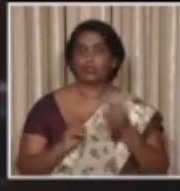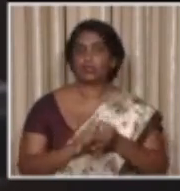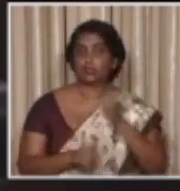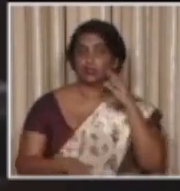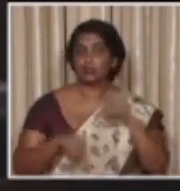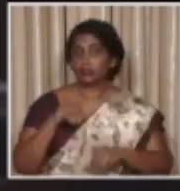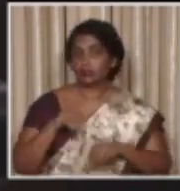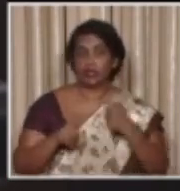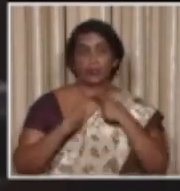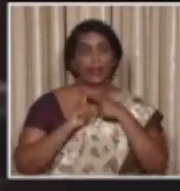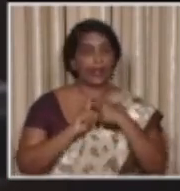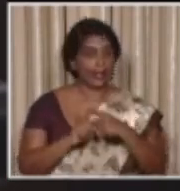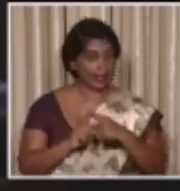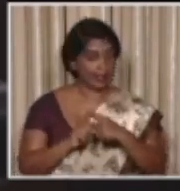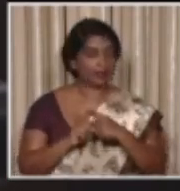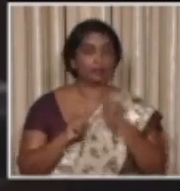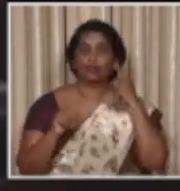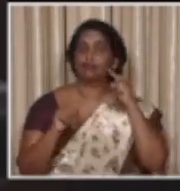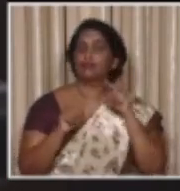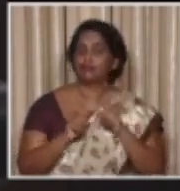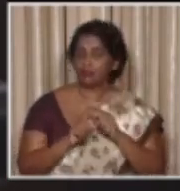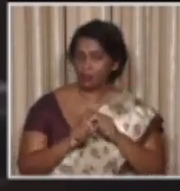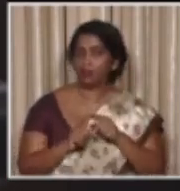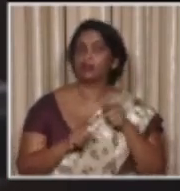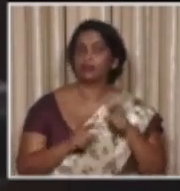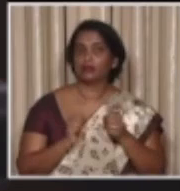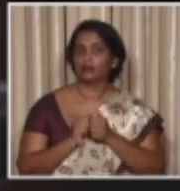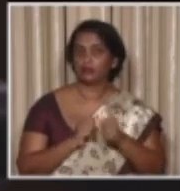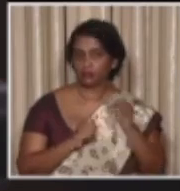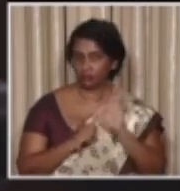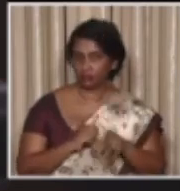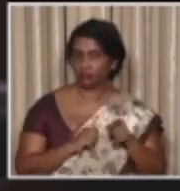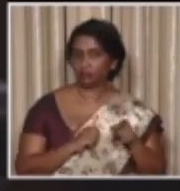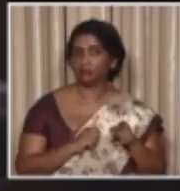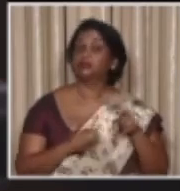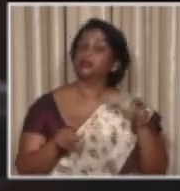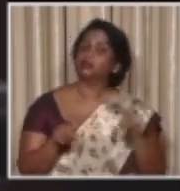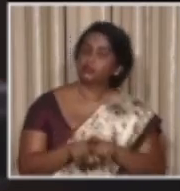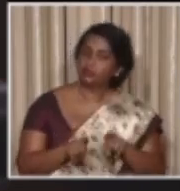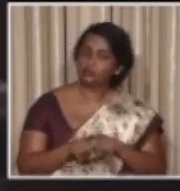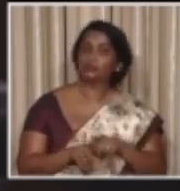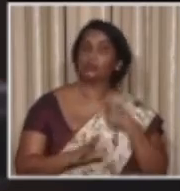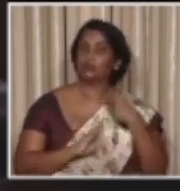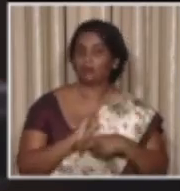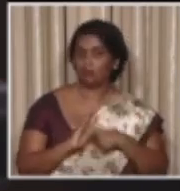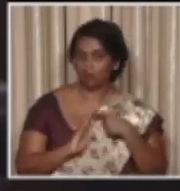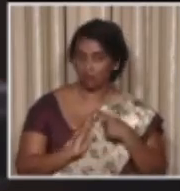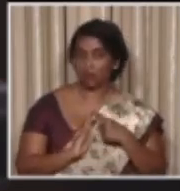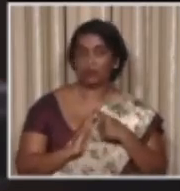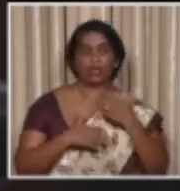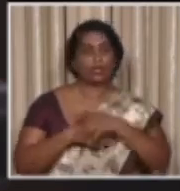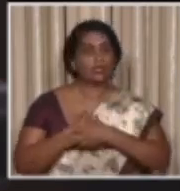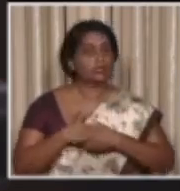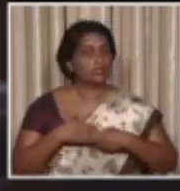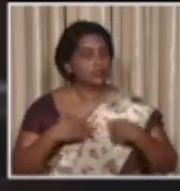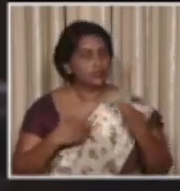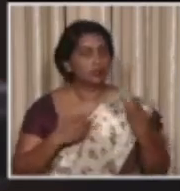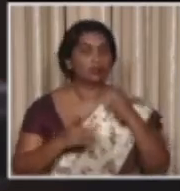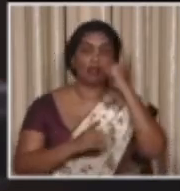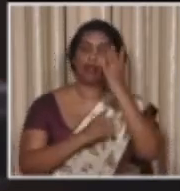முன்வர இருக்கின்றது. அந்த முன்வர இருக்கின்ற ஜனாதிபதி தேர்தலோடு இந்த நாட்டிலே இனவாதத்தை, இந்த நாட்டிலே